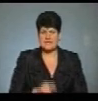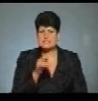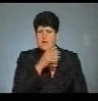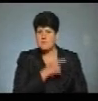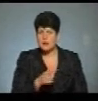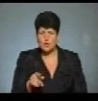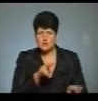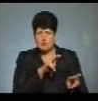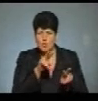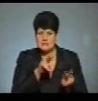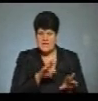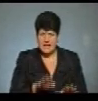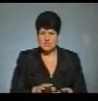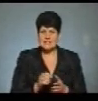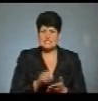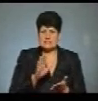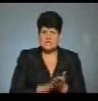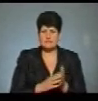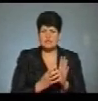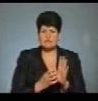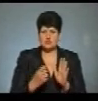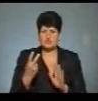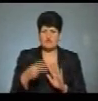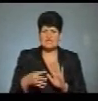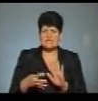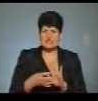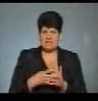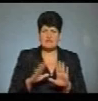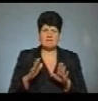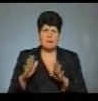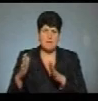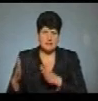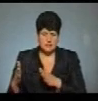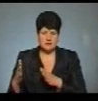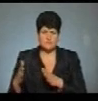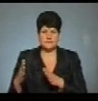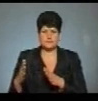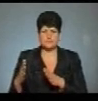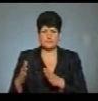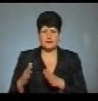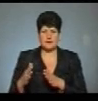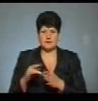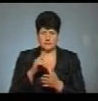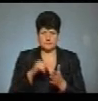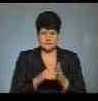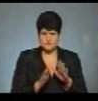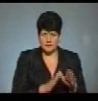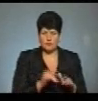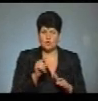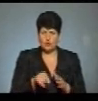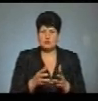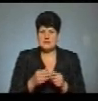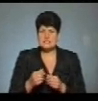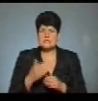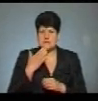період спостереження зареєстровано 929 випадків підозр, в тому числі за останню